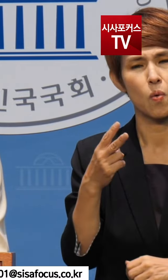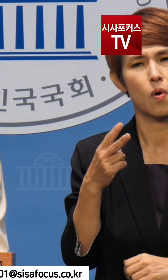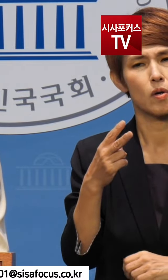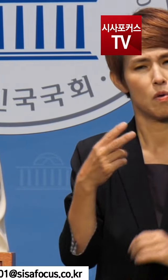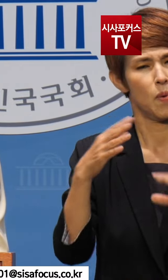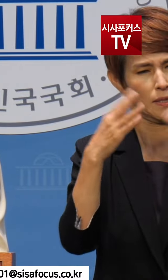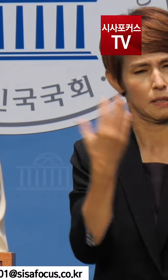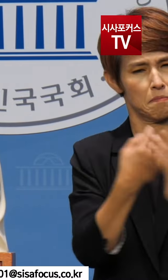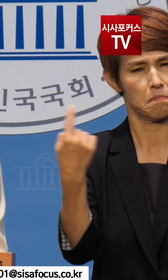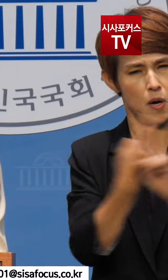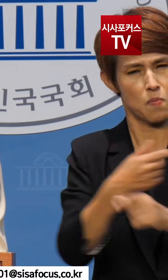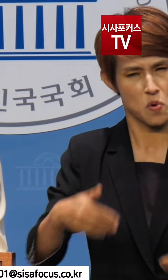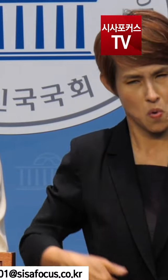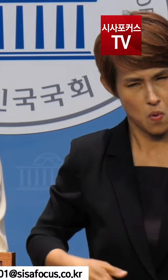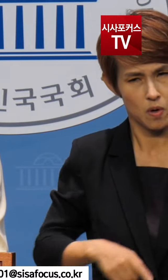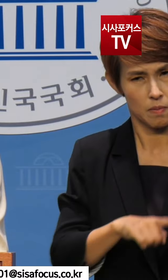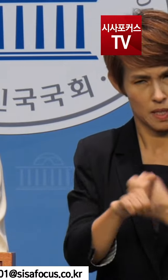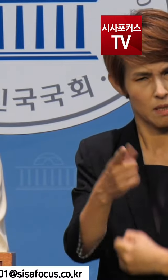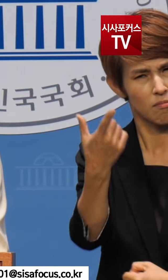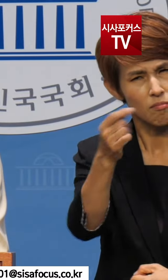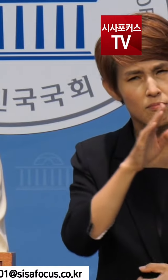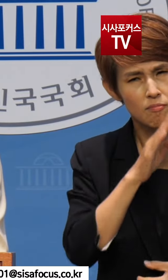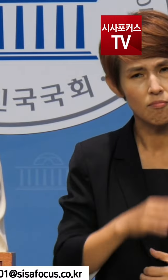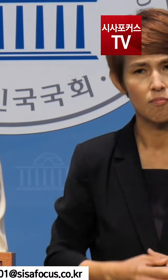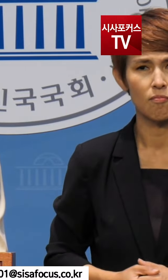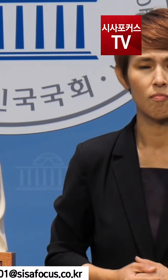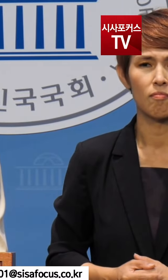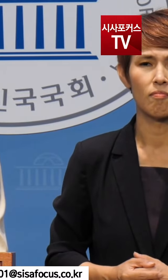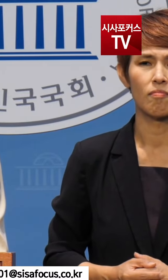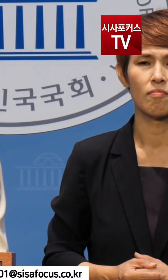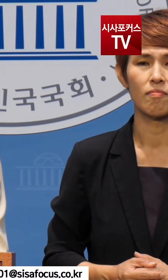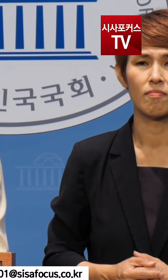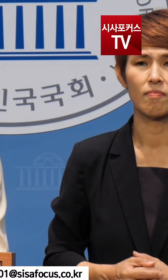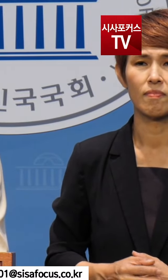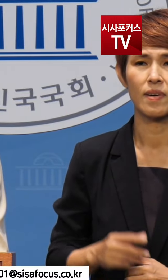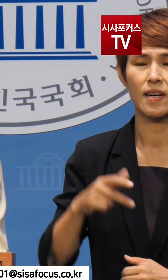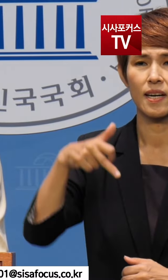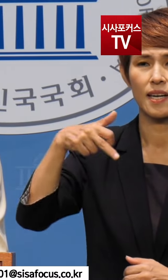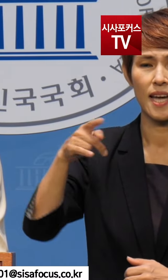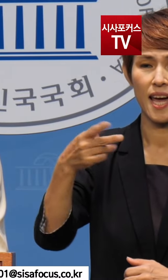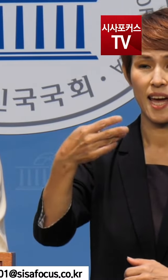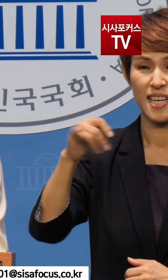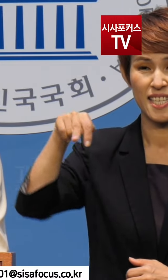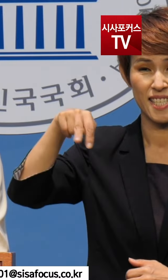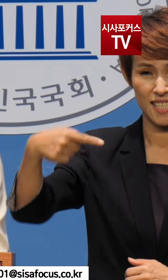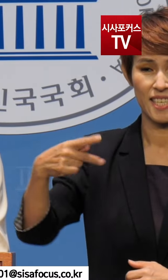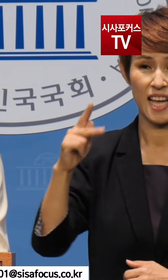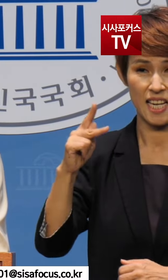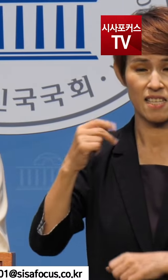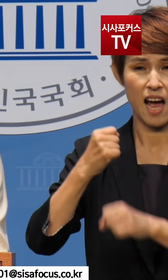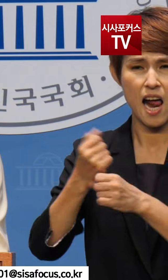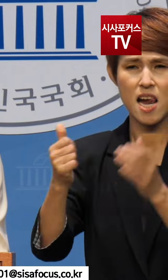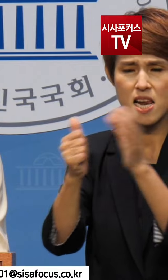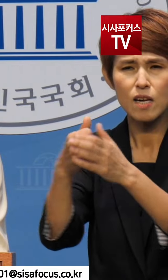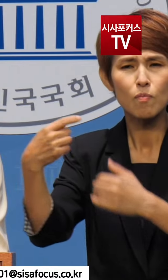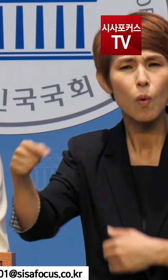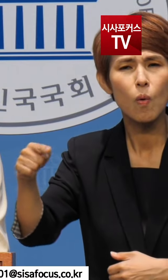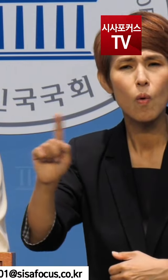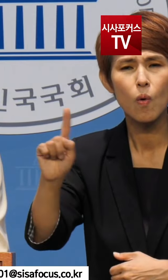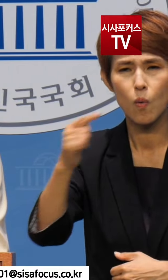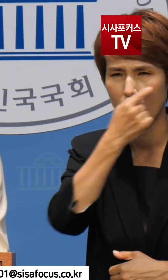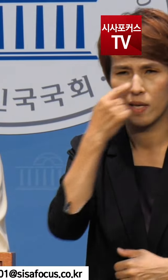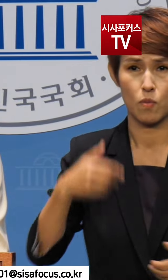반증하는 사례에 불과합니다. 지금 캐리스가 해야 할 일이 무엇인지 다시 확인하고 그 효용이 다